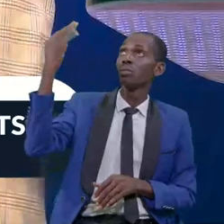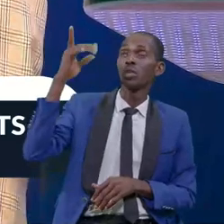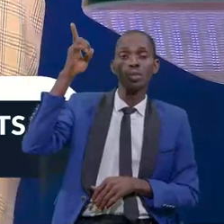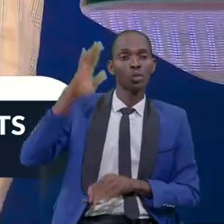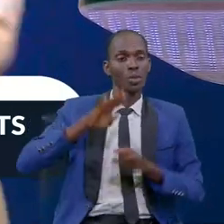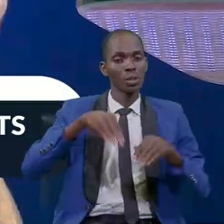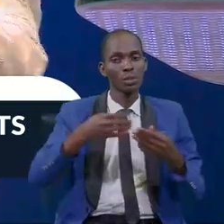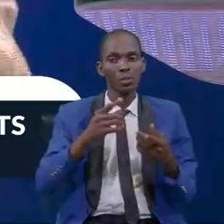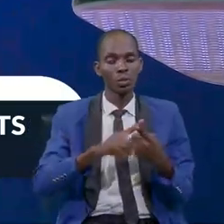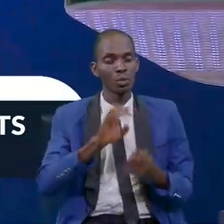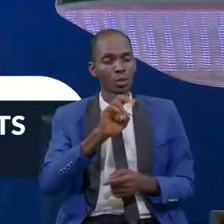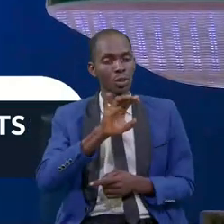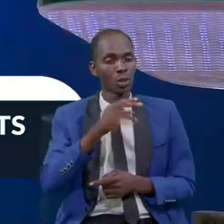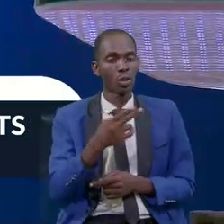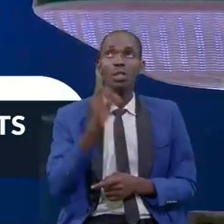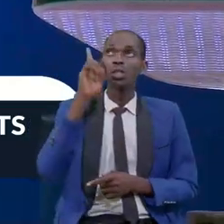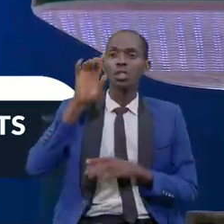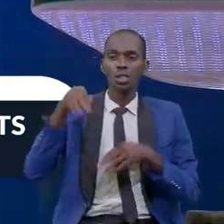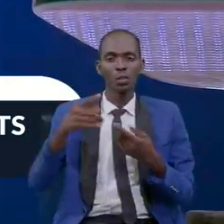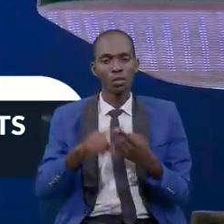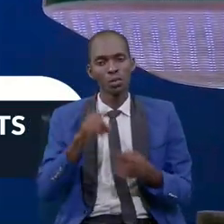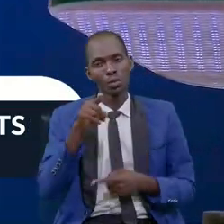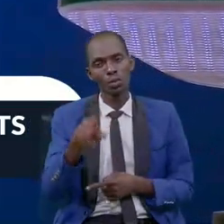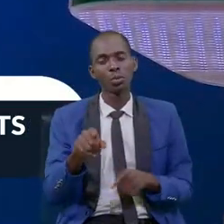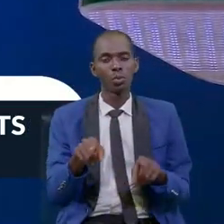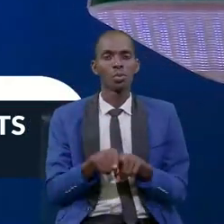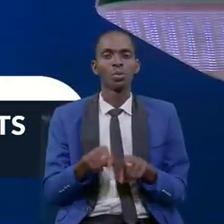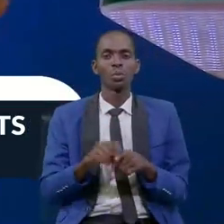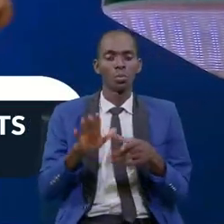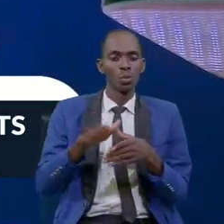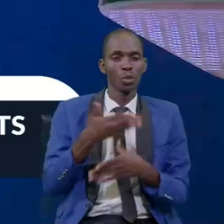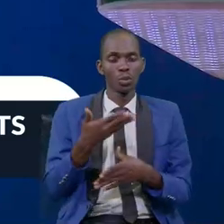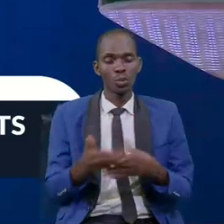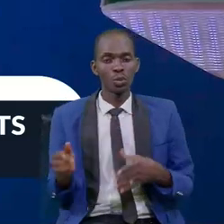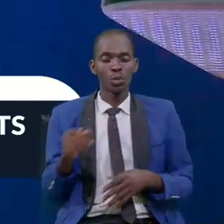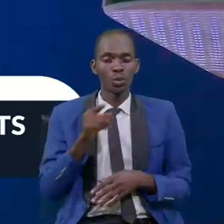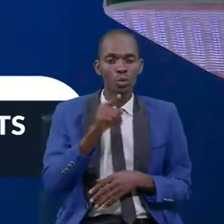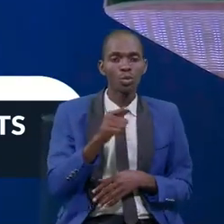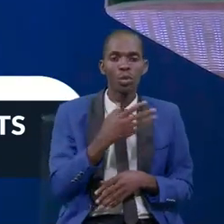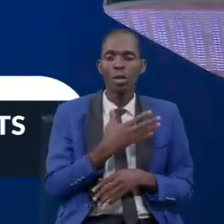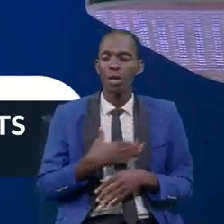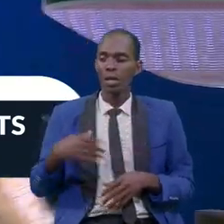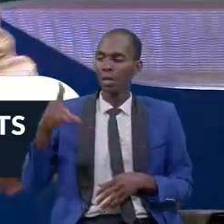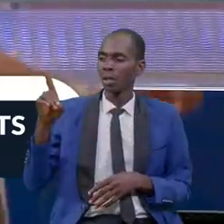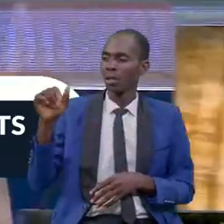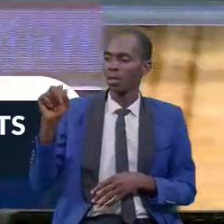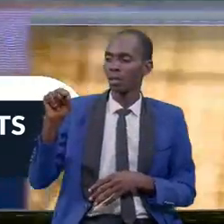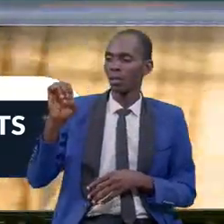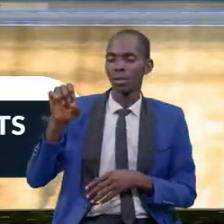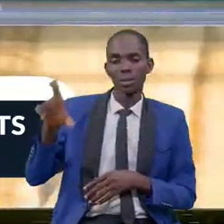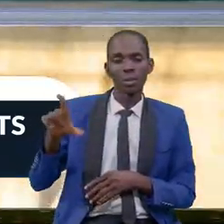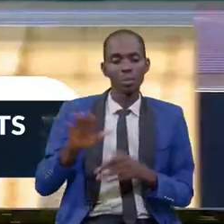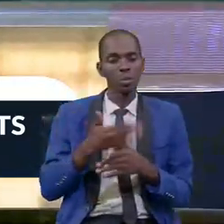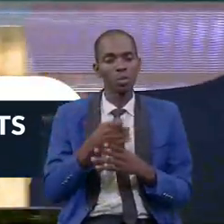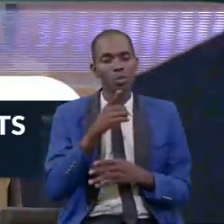Enoch, il vous la donne. Alors, entre entre vous et Daniel, il n'a fait